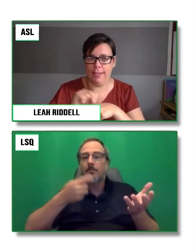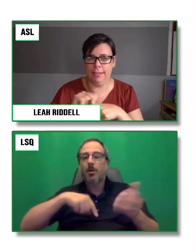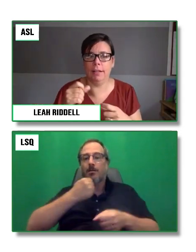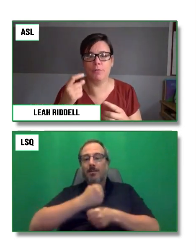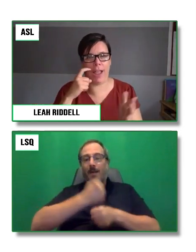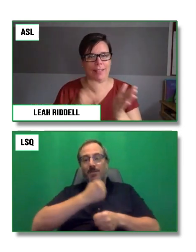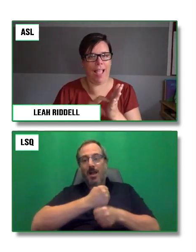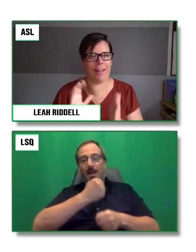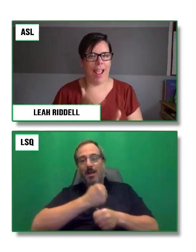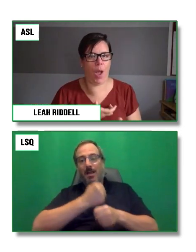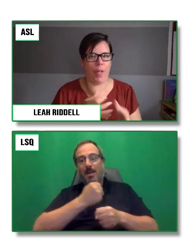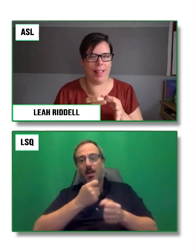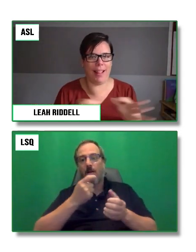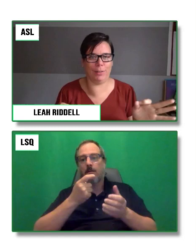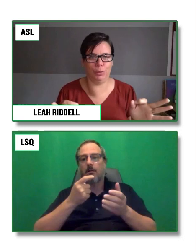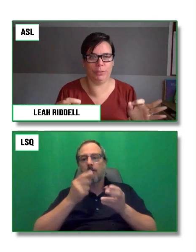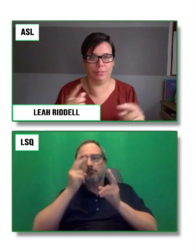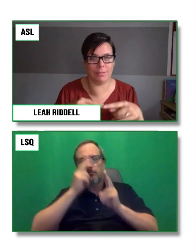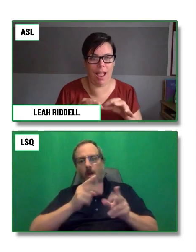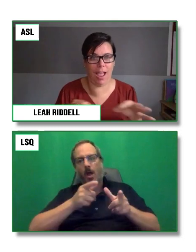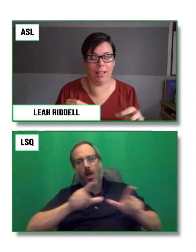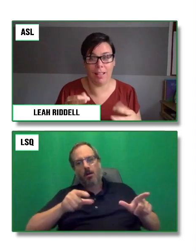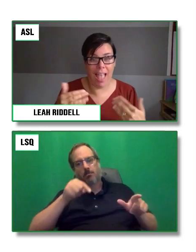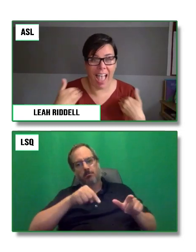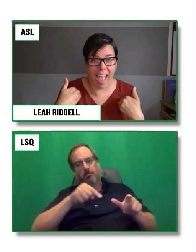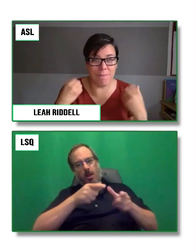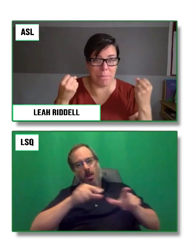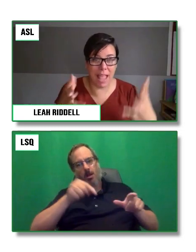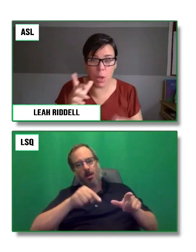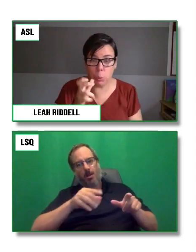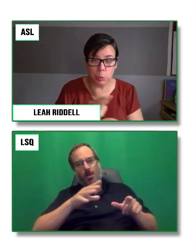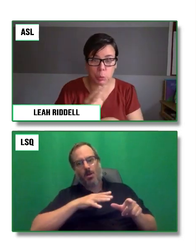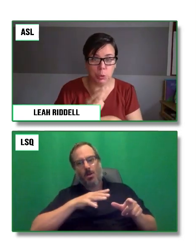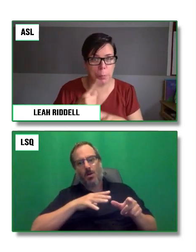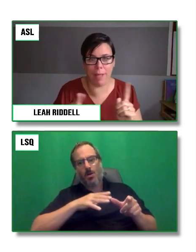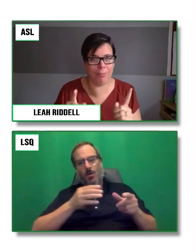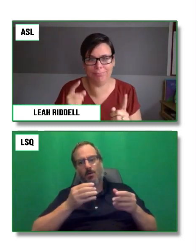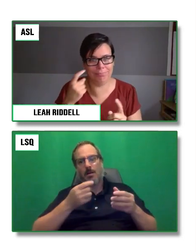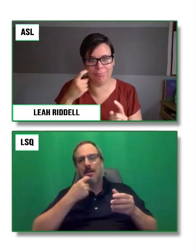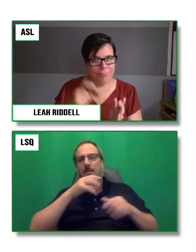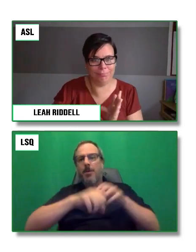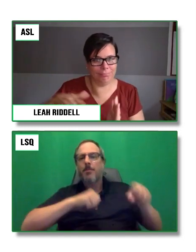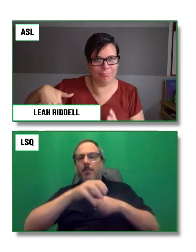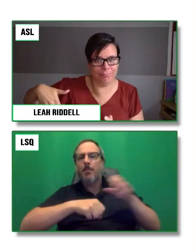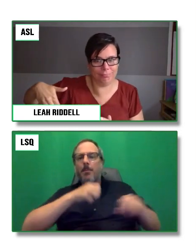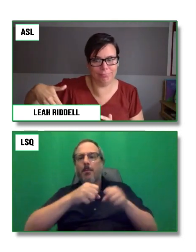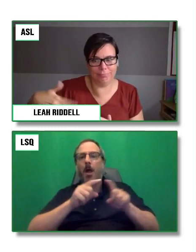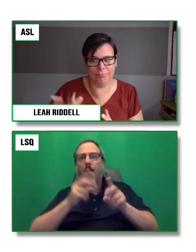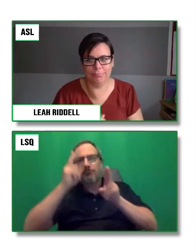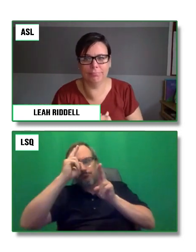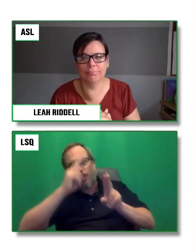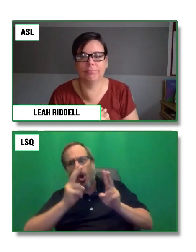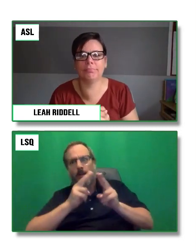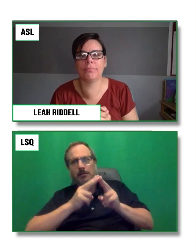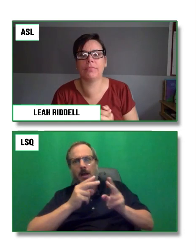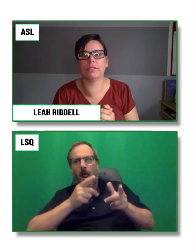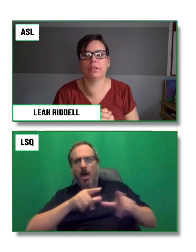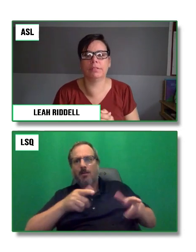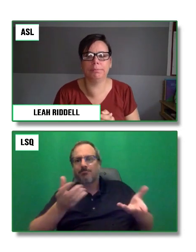embaucher un interprète pour les malentendants. Donc, comme communauté, nous avons travaillé très fort pour faire reconnaître